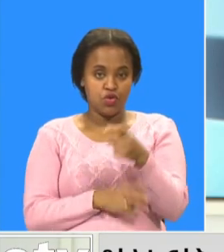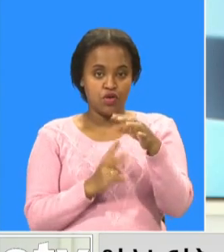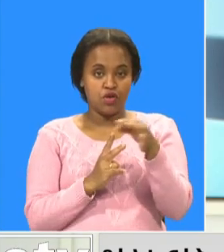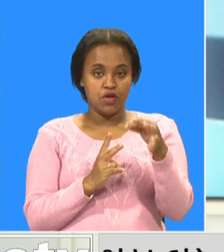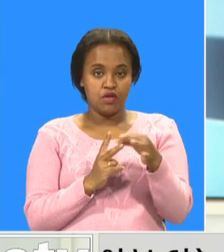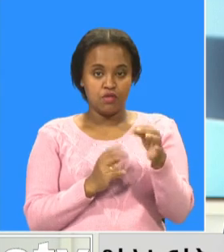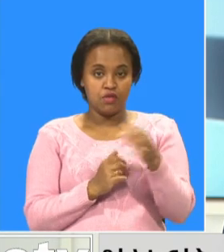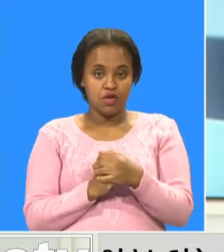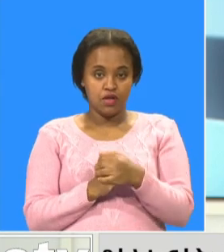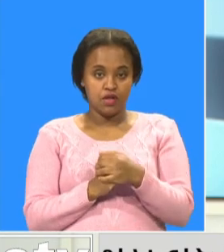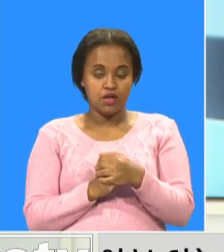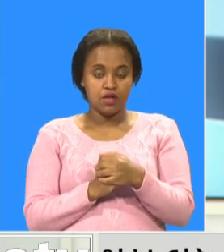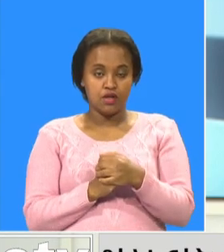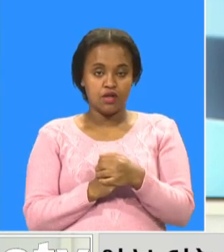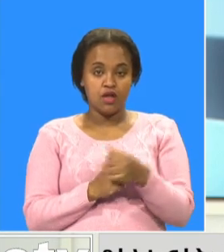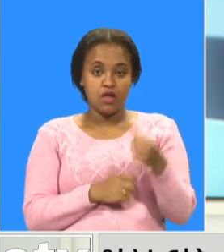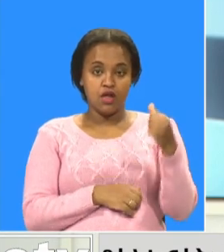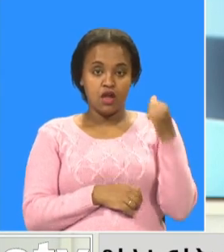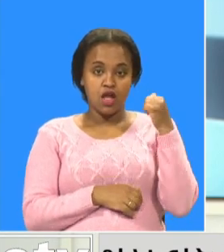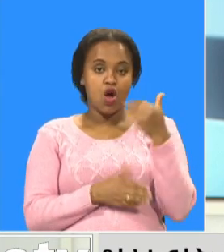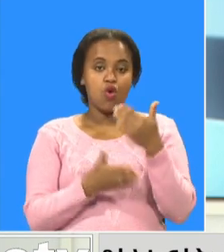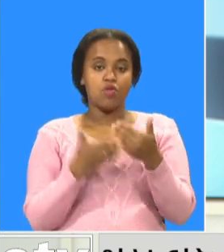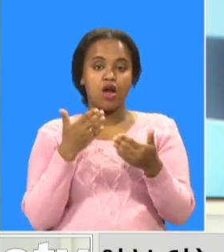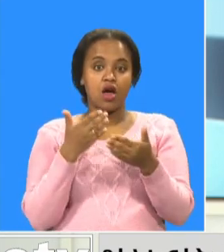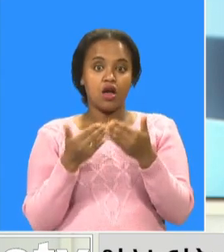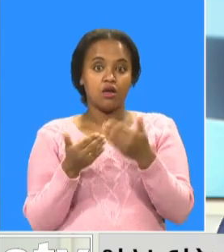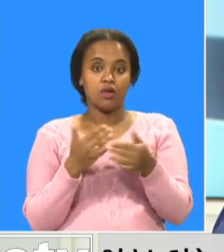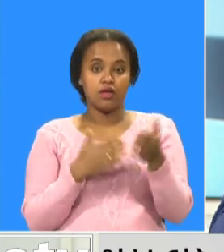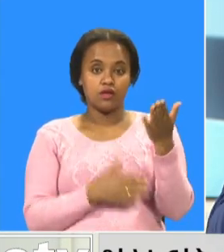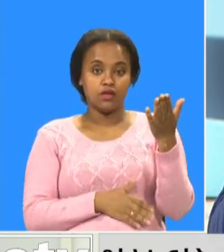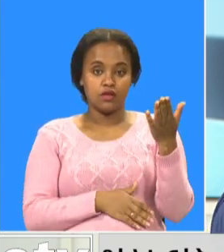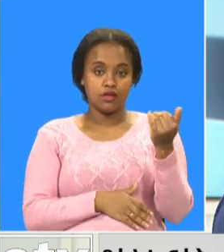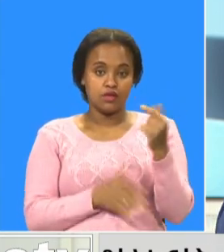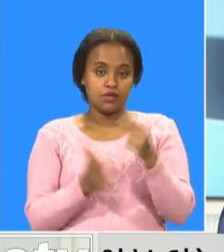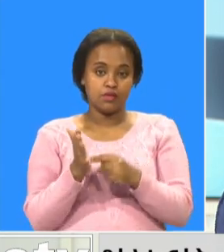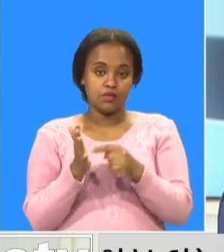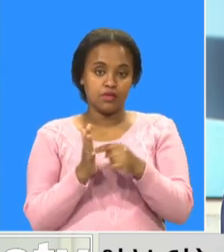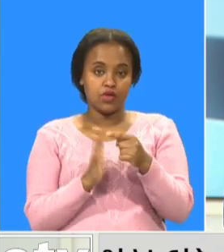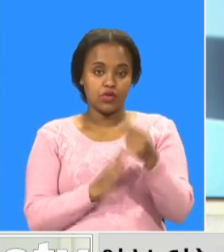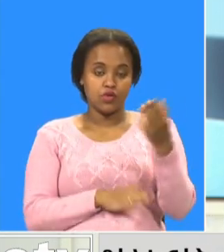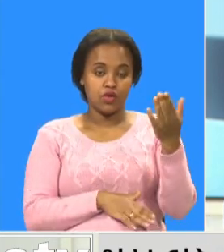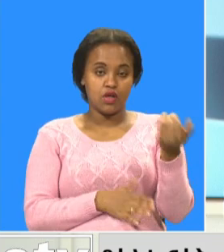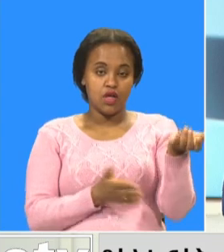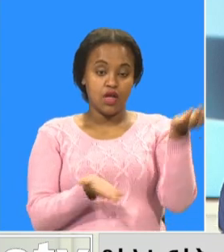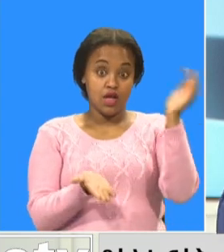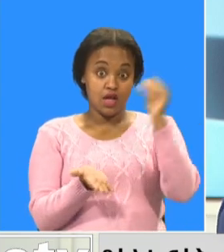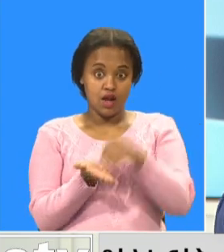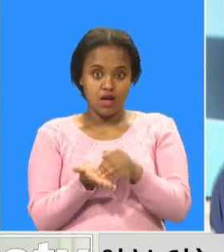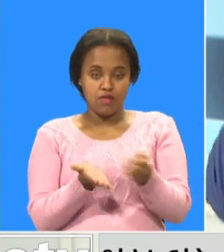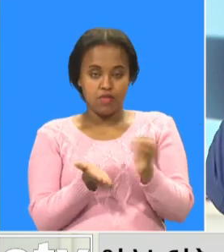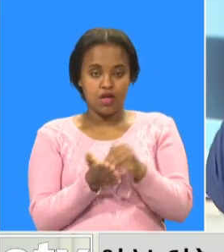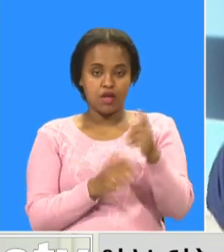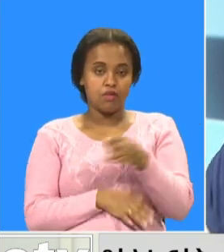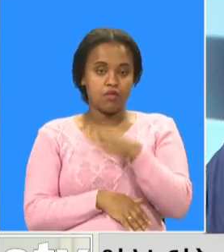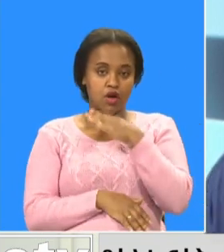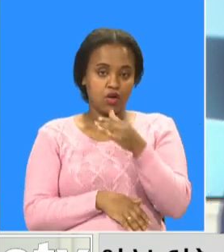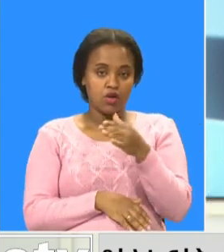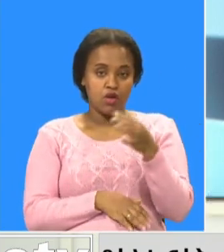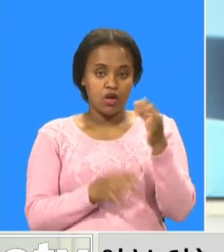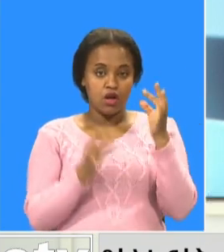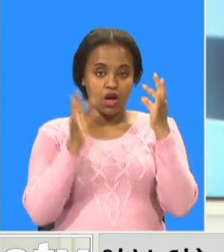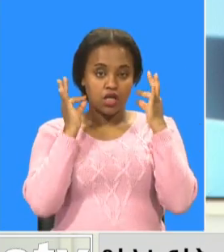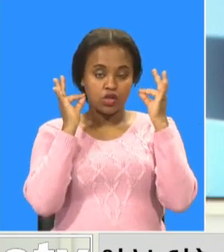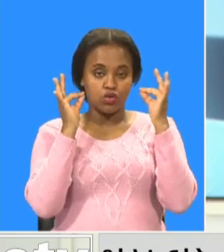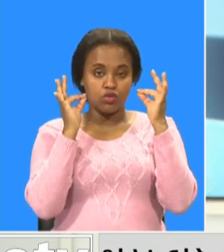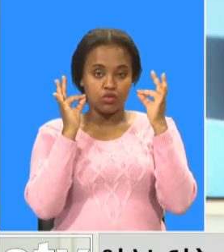ይመረጣል። ሌላው ምናልባት ቅድምም ስጠቅስ የነበረው እንደገና መድገም ባይሆንብኝ እዚህ ላስቲኩን ወጥሮ